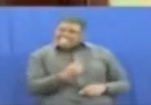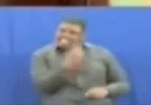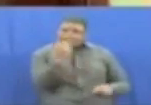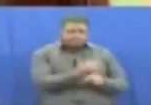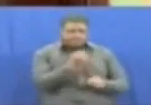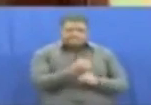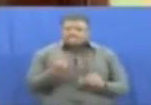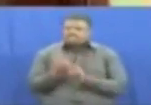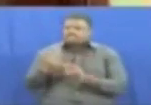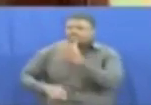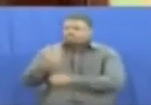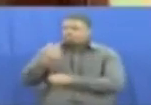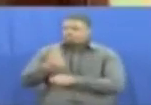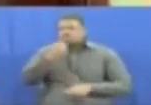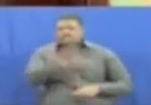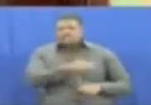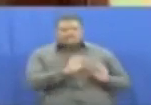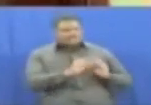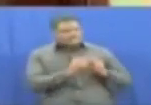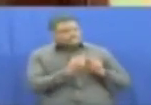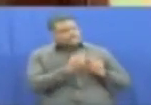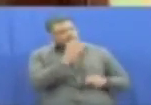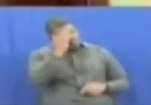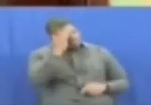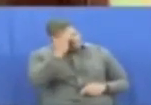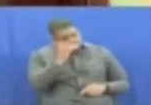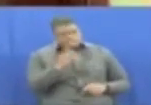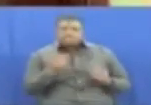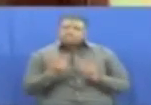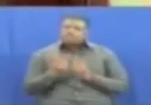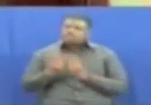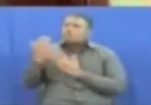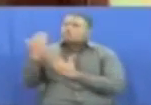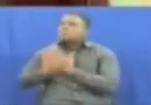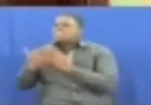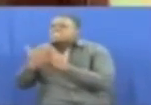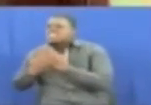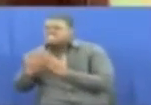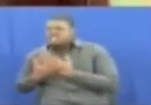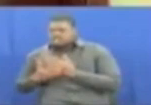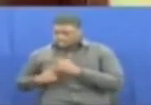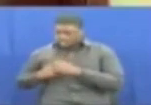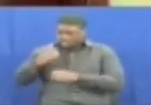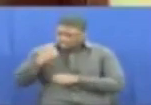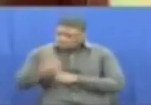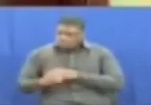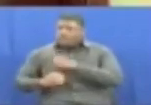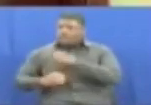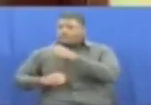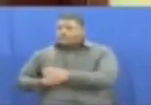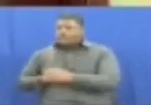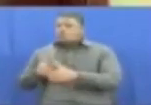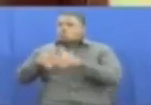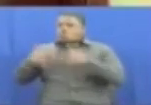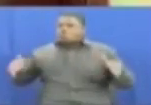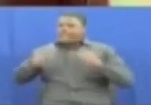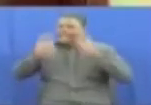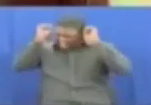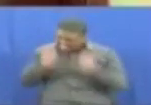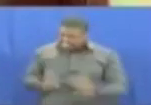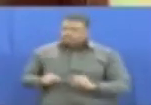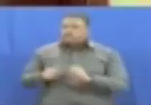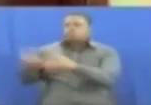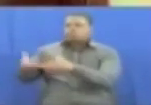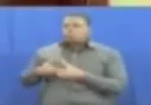viongozi tuweze kusalimika. Lakini nadhani kama nchi kuna hatua kubwa ambazo lazima zichukuliwe,